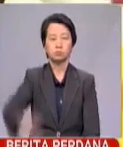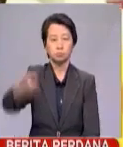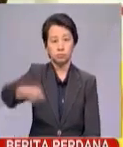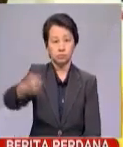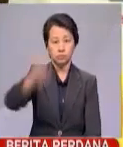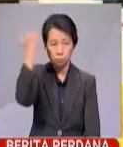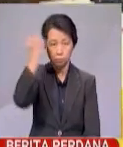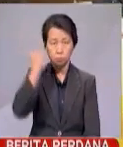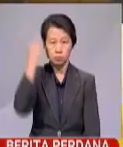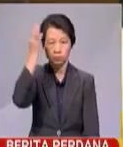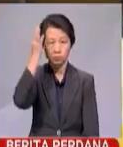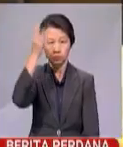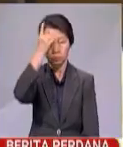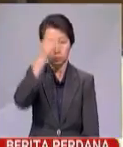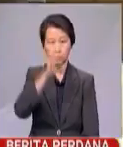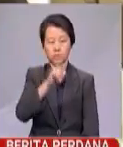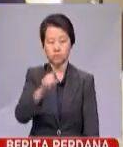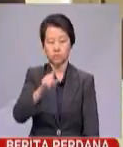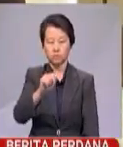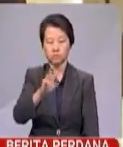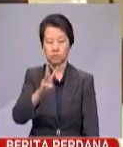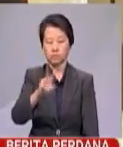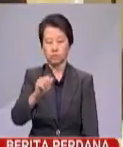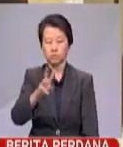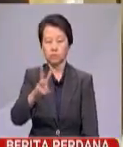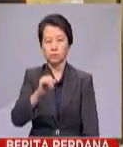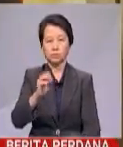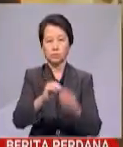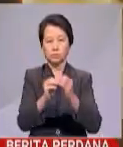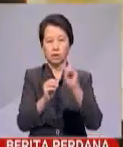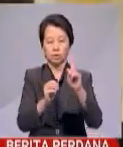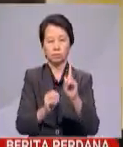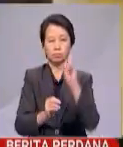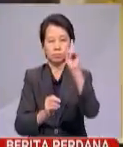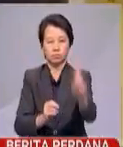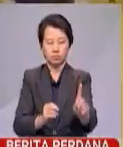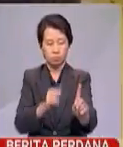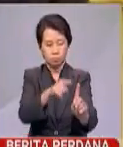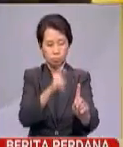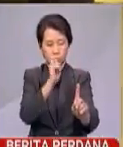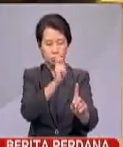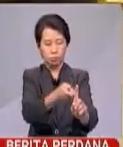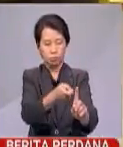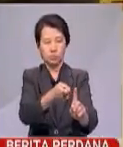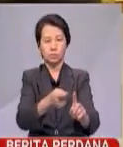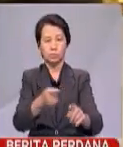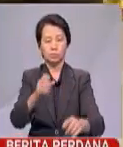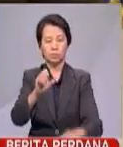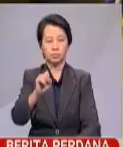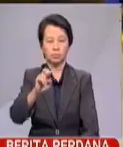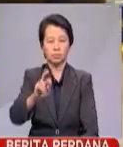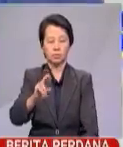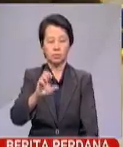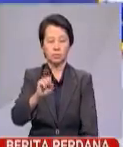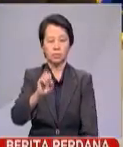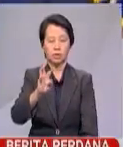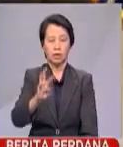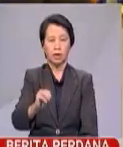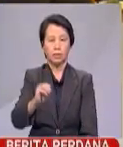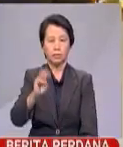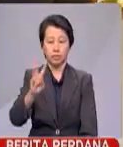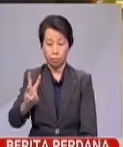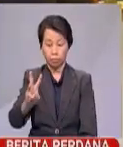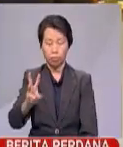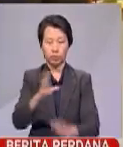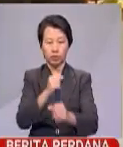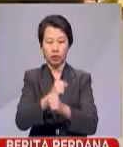Hakim Mahkamah Persekutuan Datuk Muhammad Zawawi Saleh mendahului senarai penerima. Beliau dikurniakan Seri Mahkota Wilayah SMW